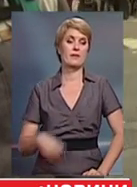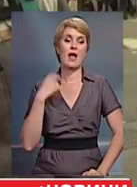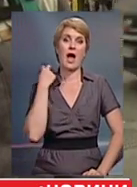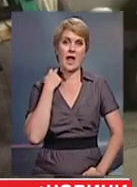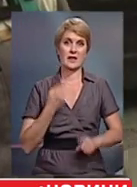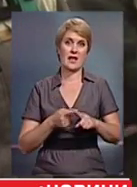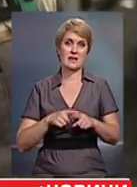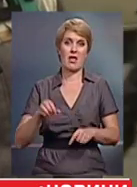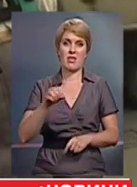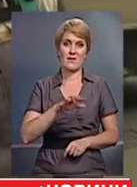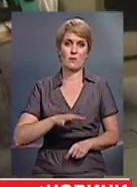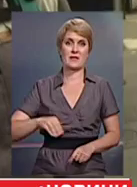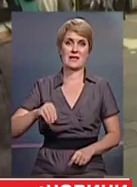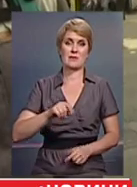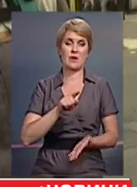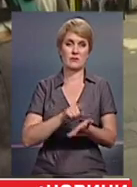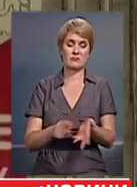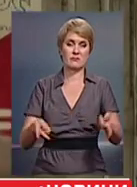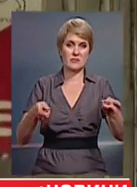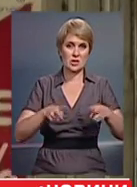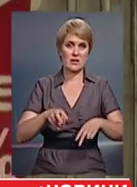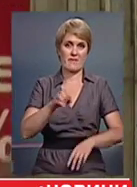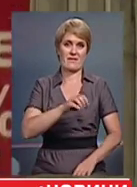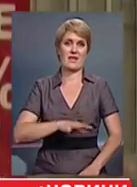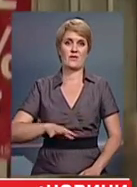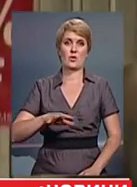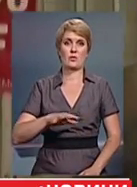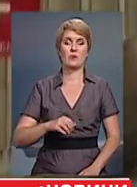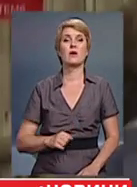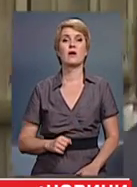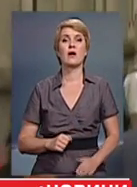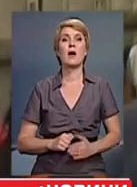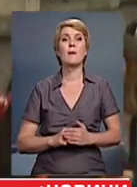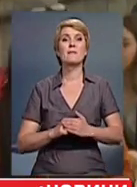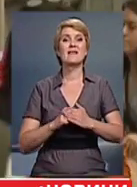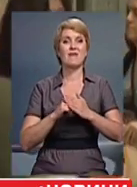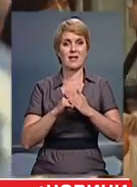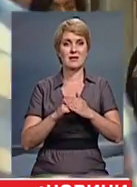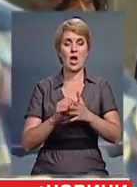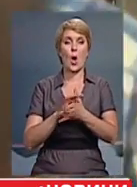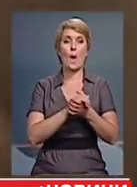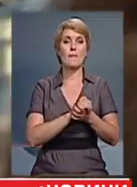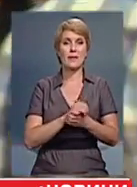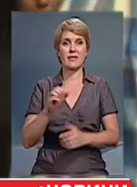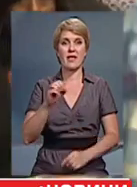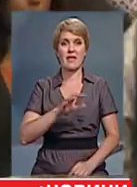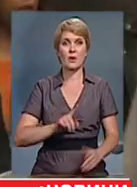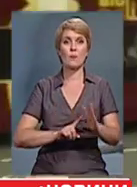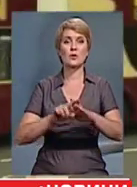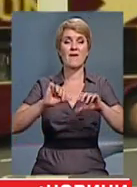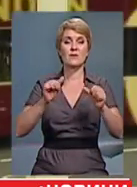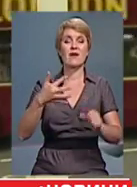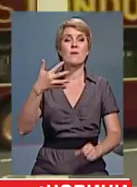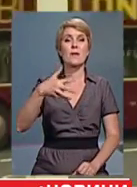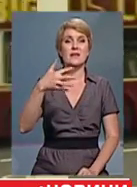Англія – це європейська земля, і вона має залишатися в Європі. Підвали необ'єднаної Європи почали формуватися в 50-х роках минулого століття.